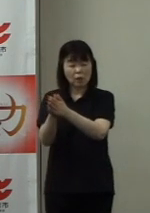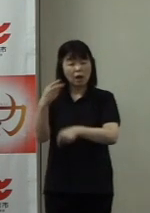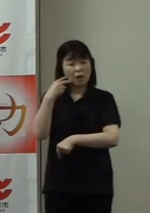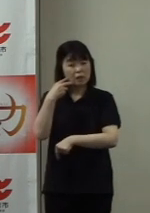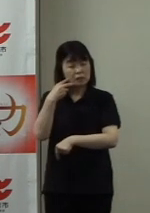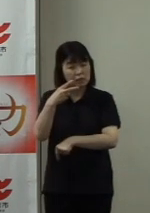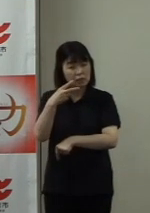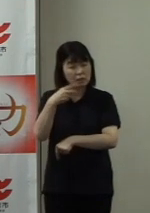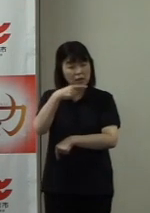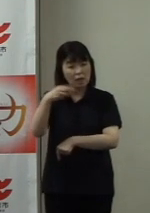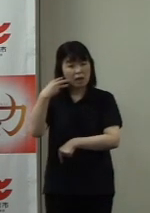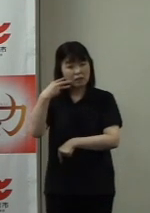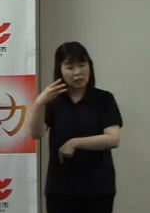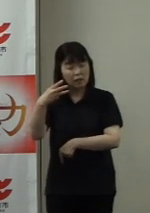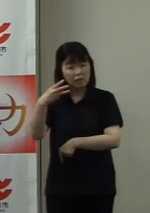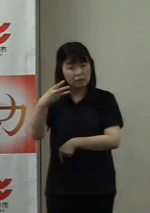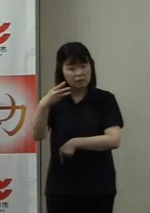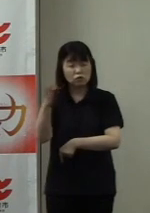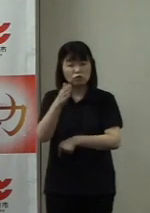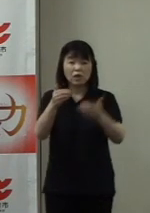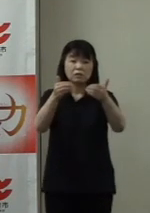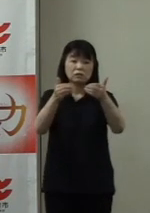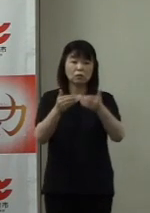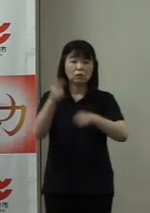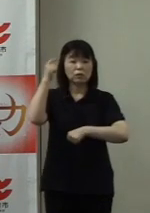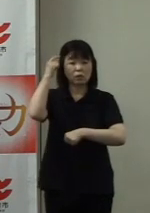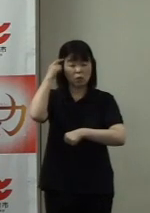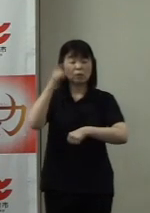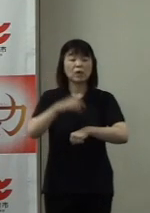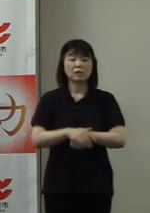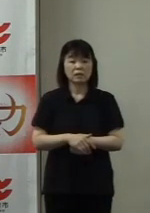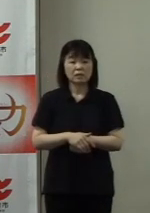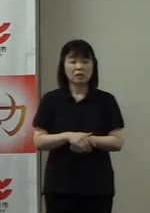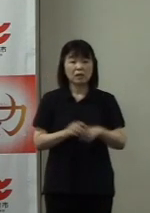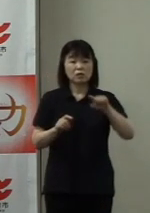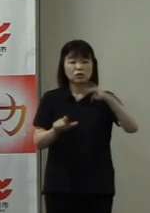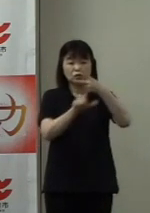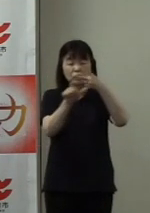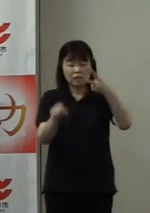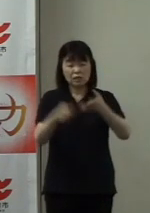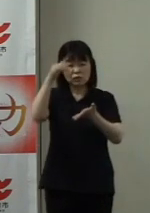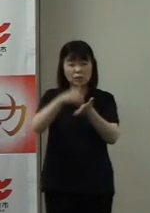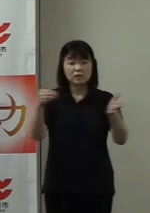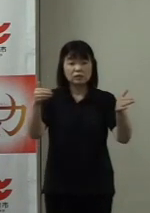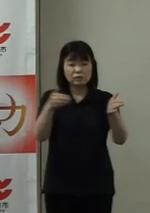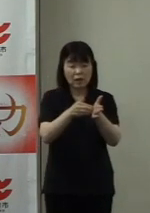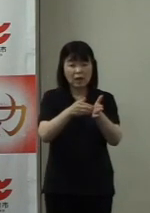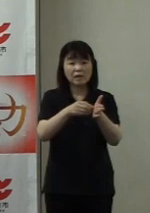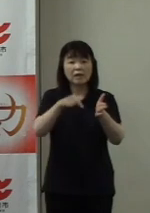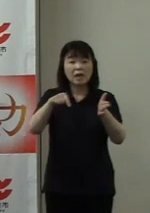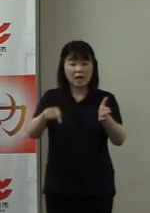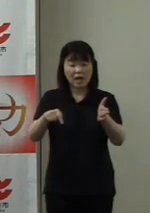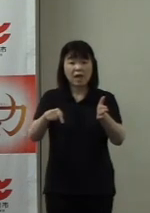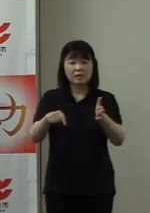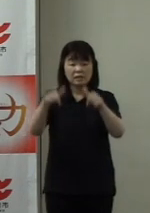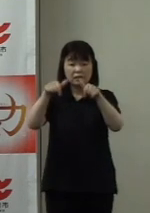2ヶ月ぐらいの期間が必要かなと思いますけども、先ほど言いました年内に事業者との西側の土地の活用が